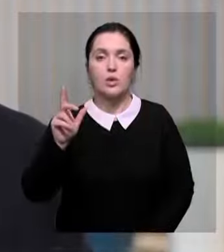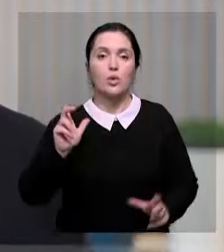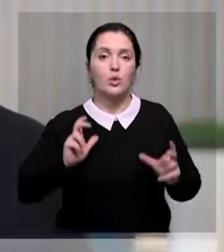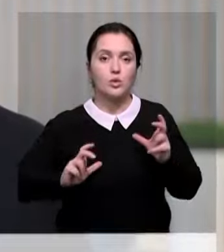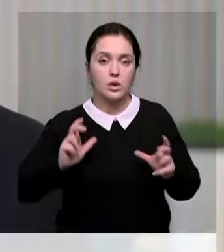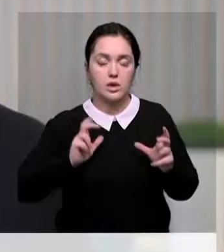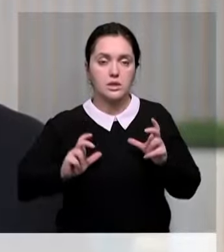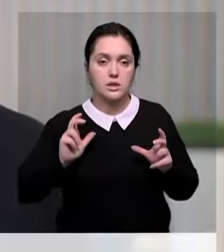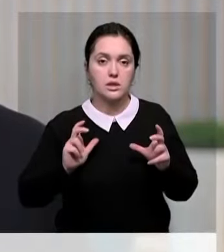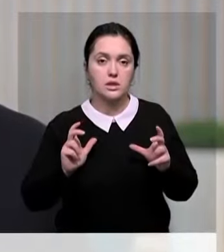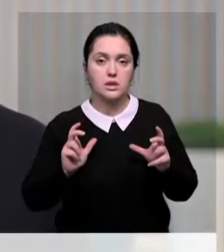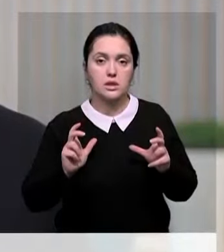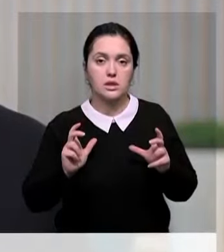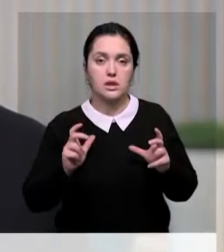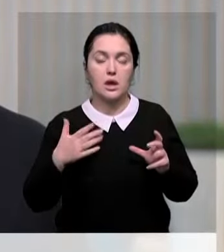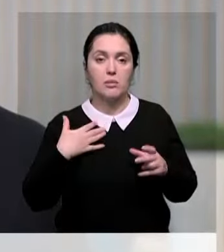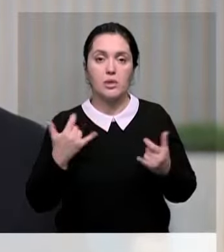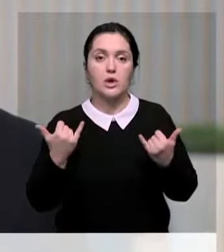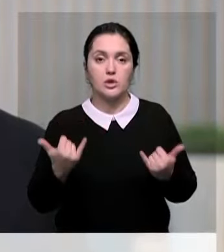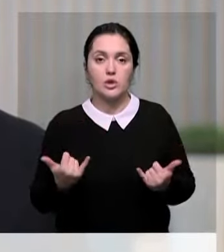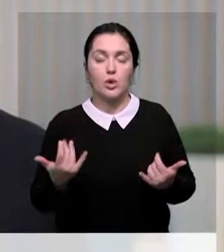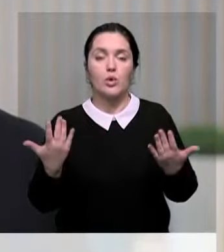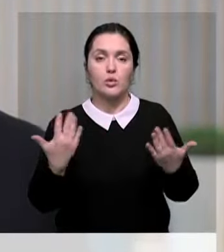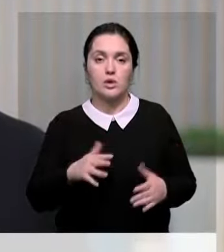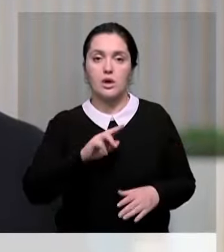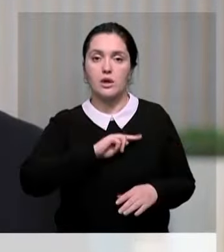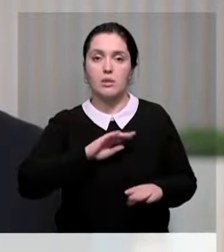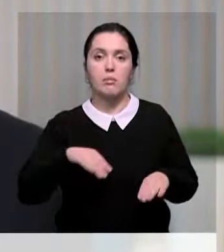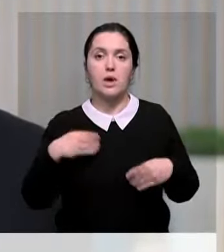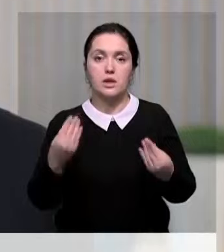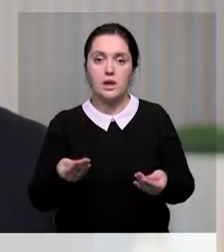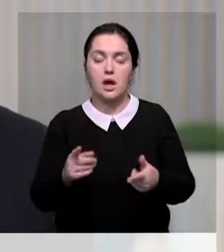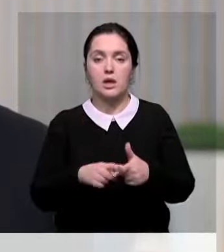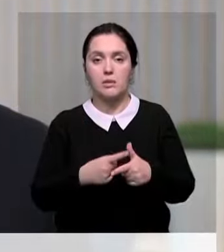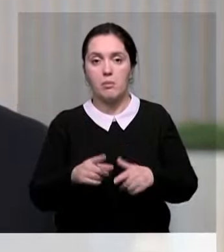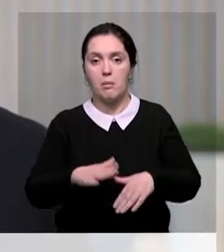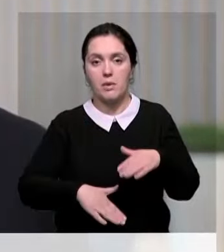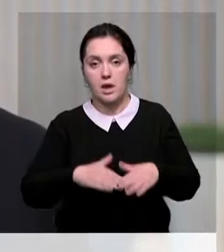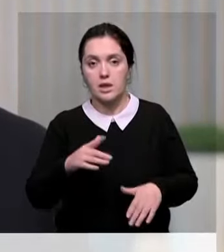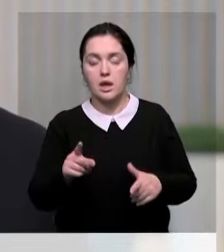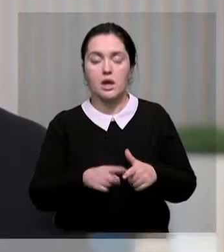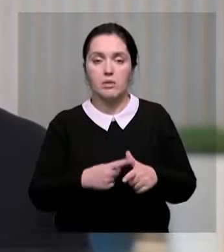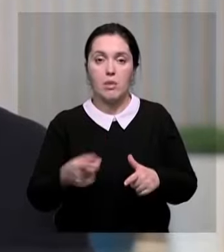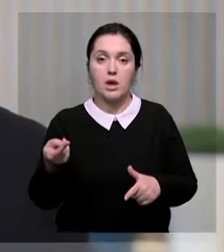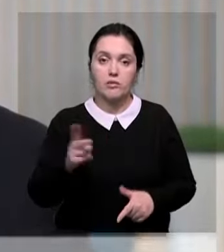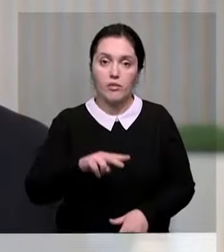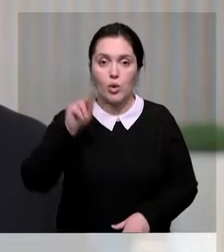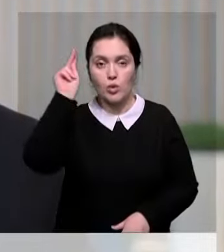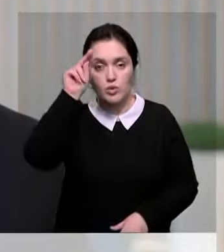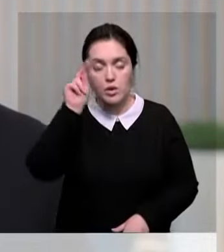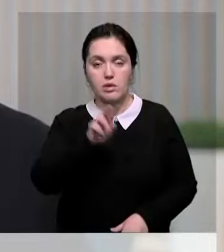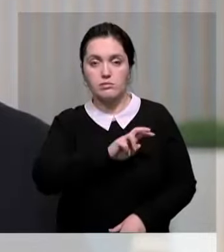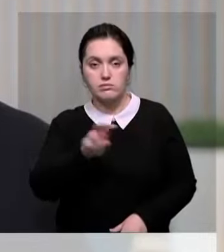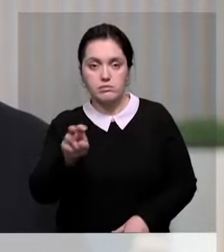Мы на данный момент уже привязали их к работодателям. Они либо проходят практику, либо проходят дуальное обучение уже на